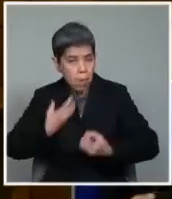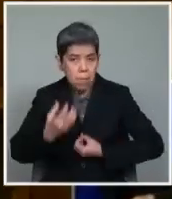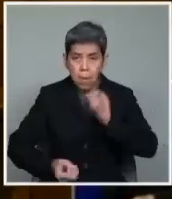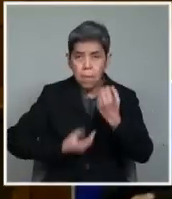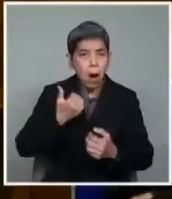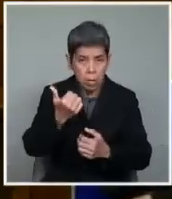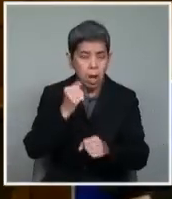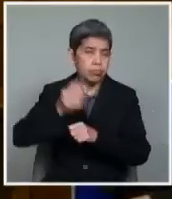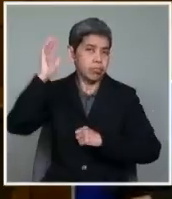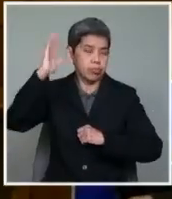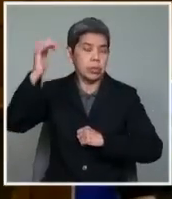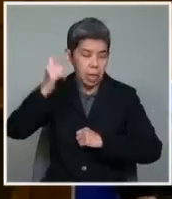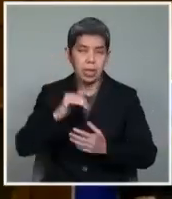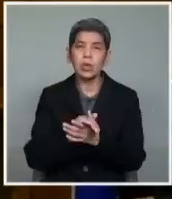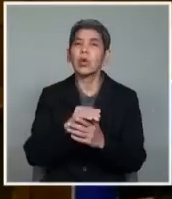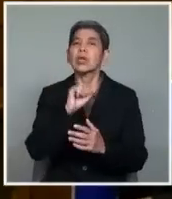ภา